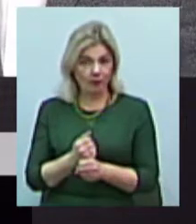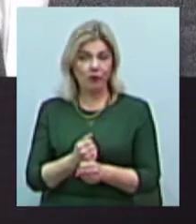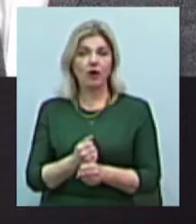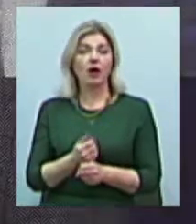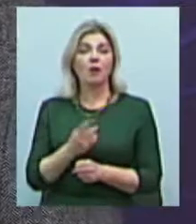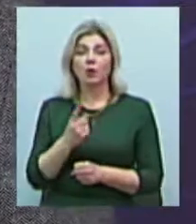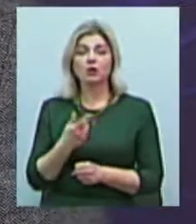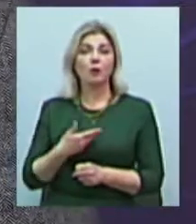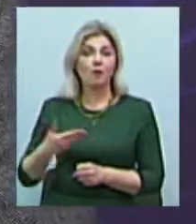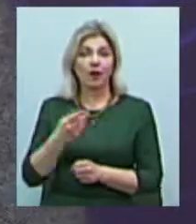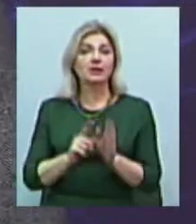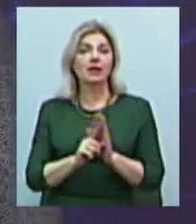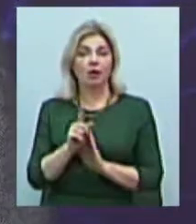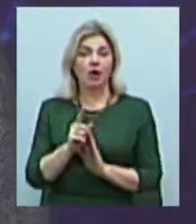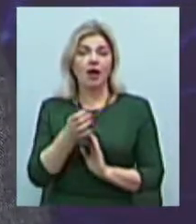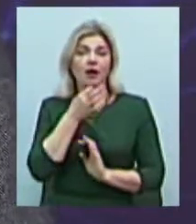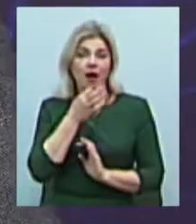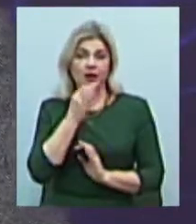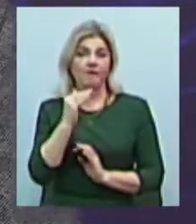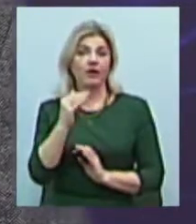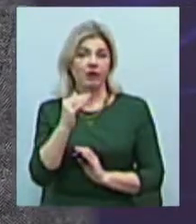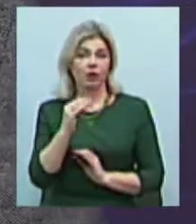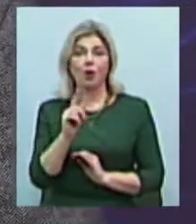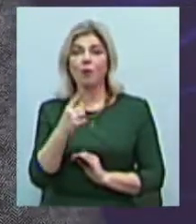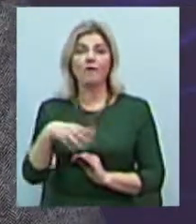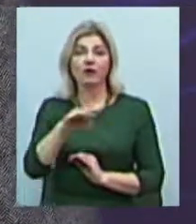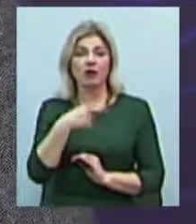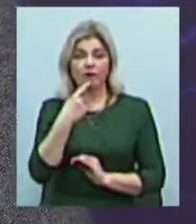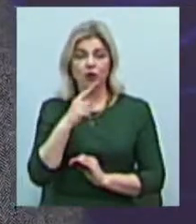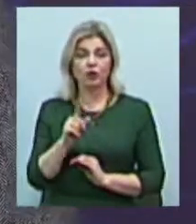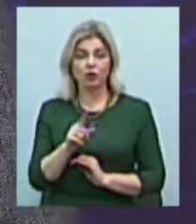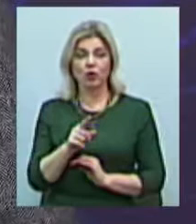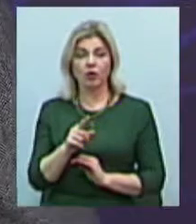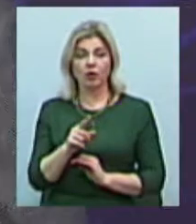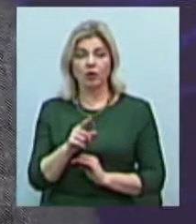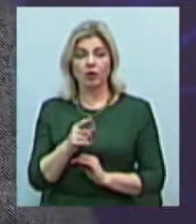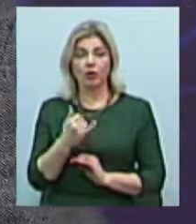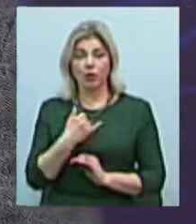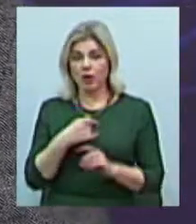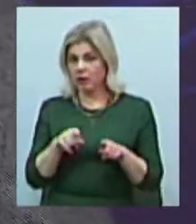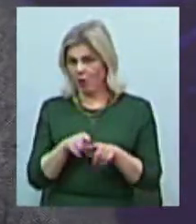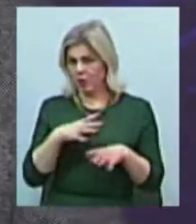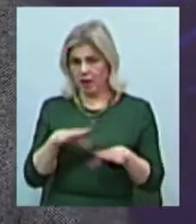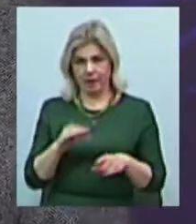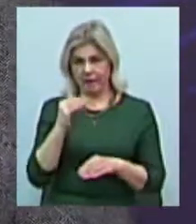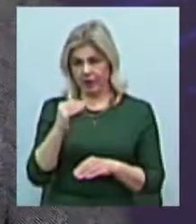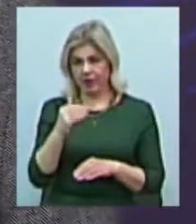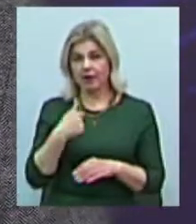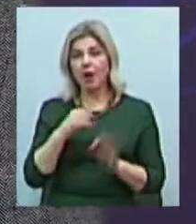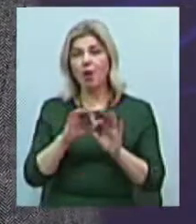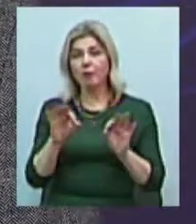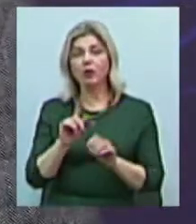ми стартанули так зарано, у лютому місяці? Бо всі кажуть, навіть дорожники з облавтодору кажуть, що у нас такого не було в лютому місяці. Я пояснюю, перше,